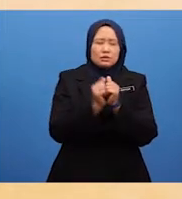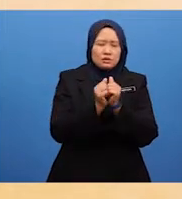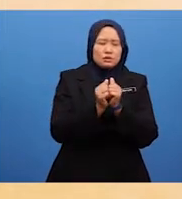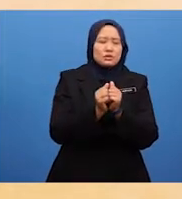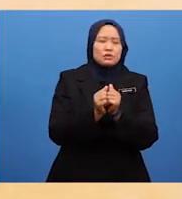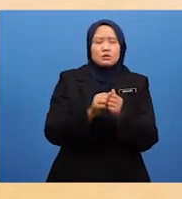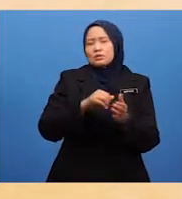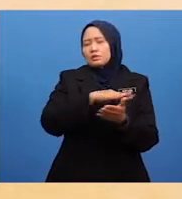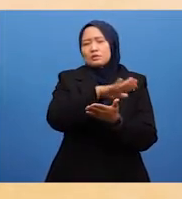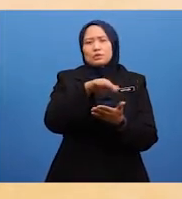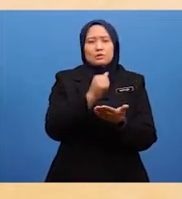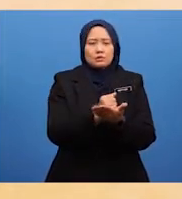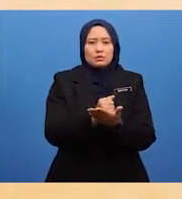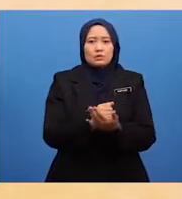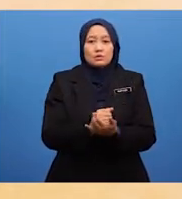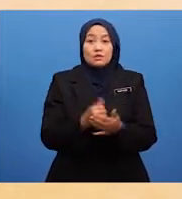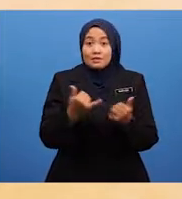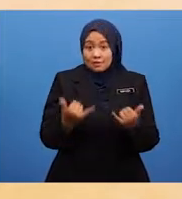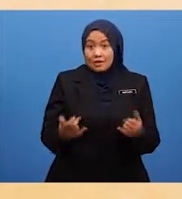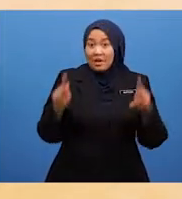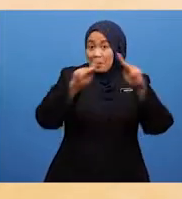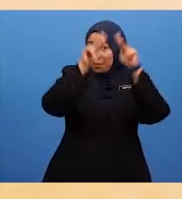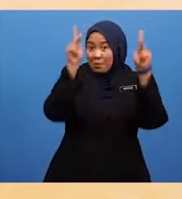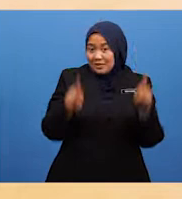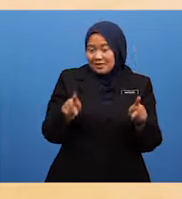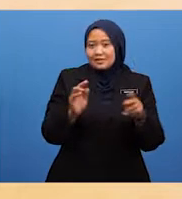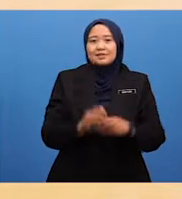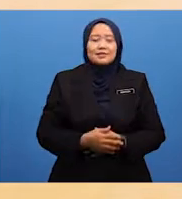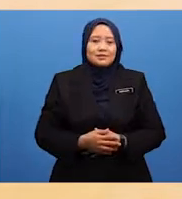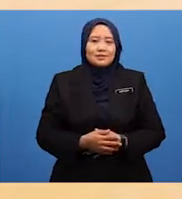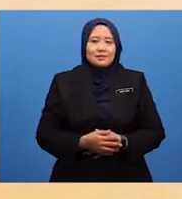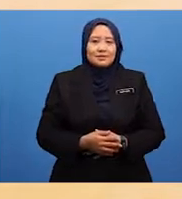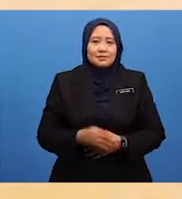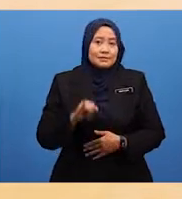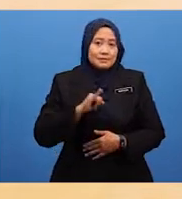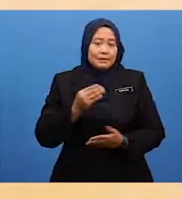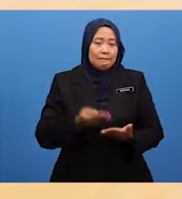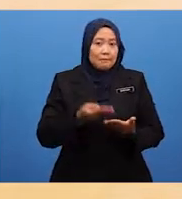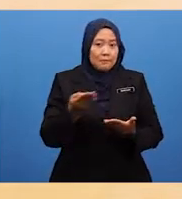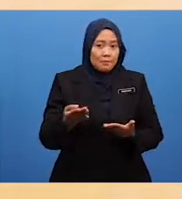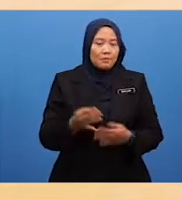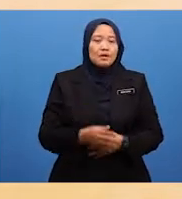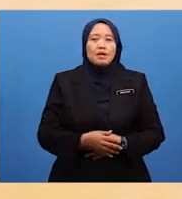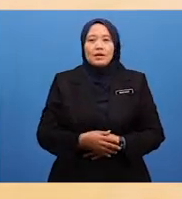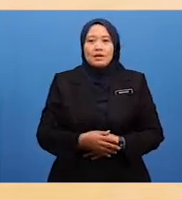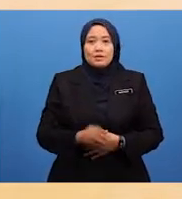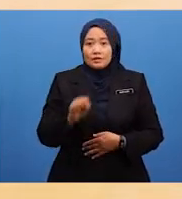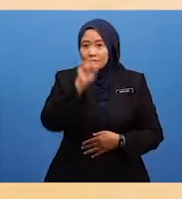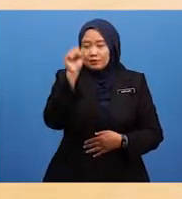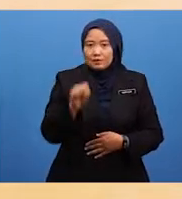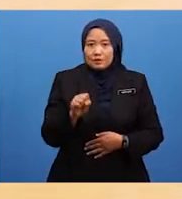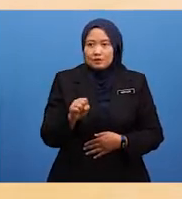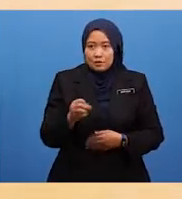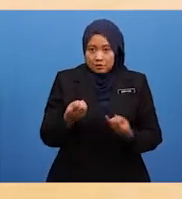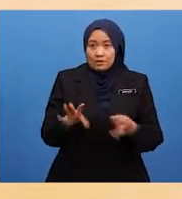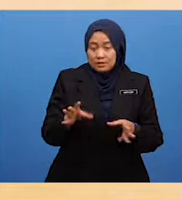Sekarang, masa untuk kuis trivia. Cikgu akan memberi beberapa soalan. Adakah